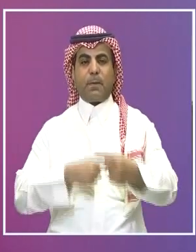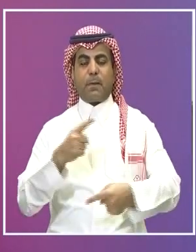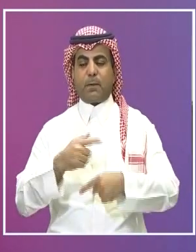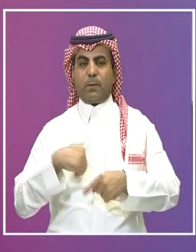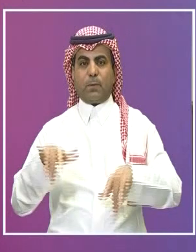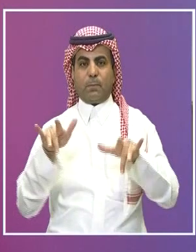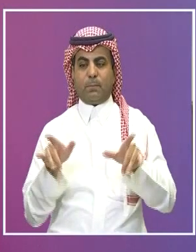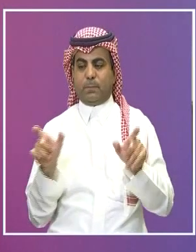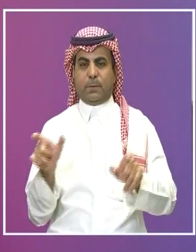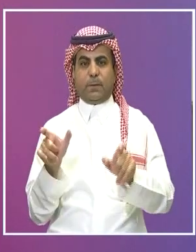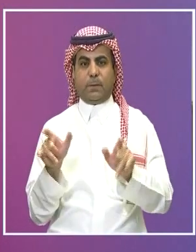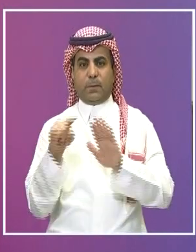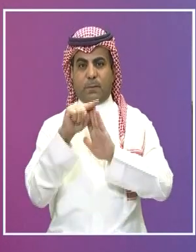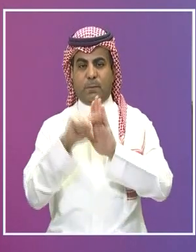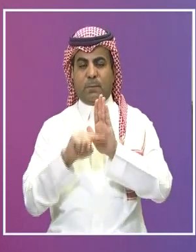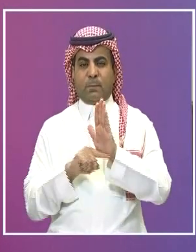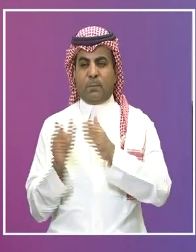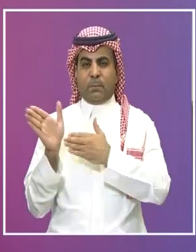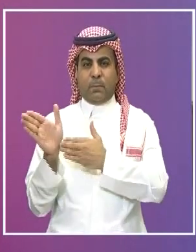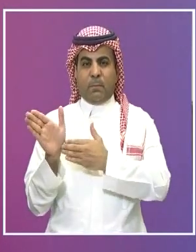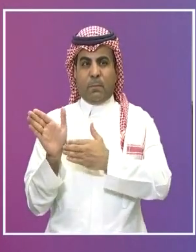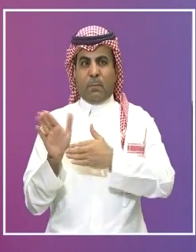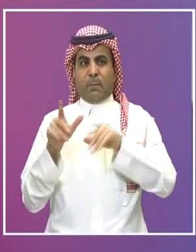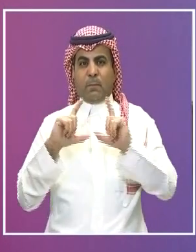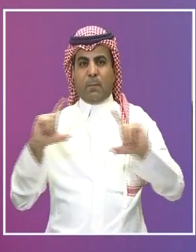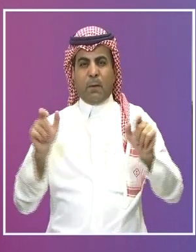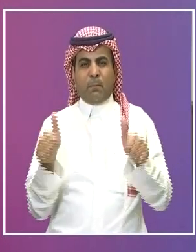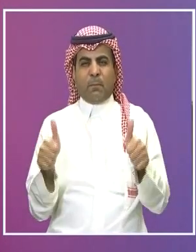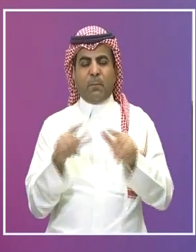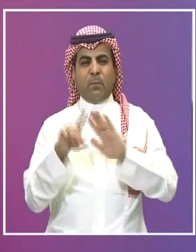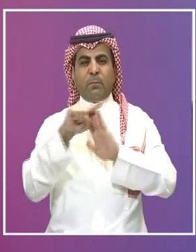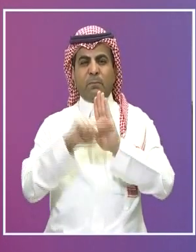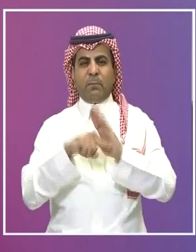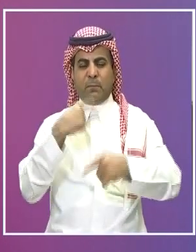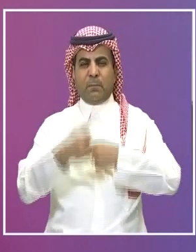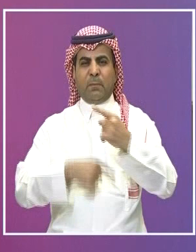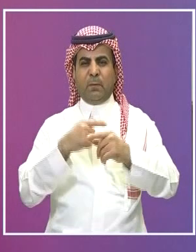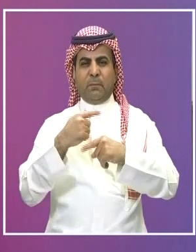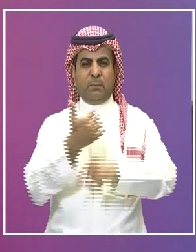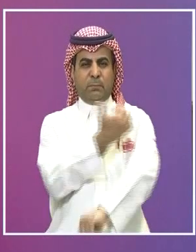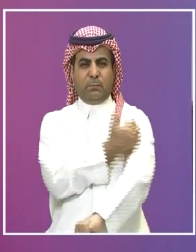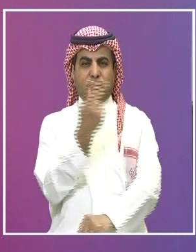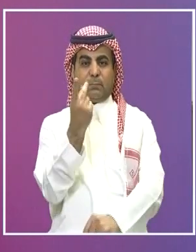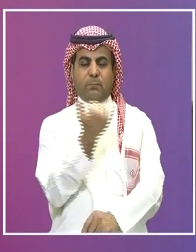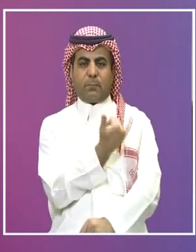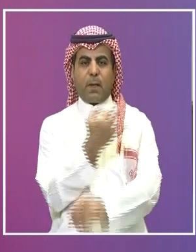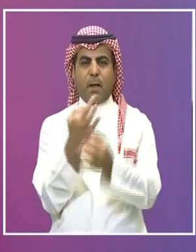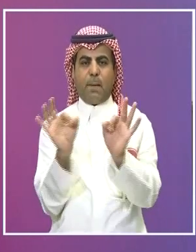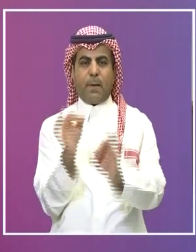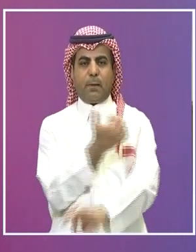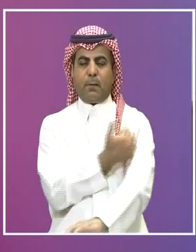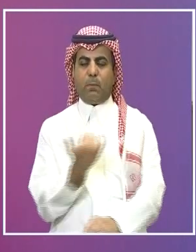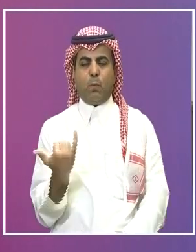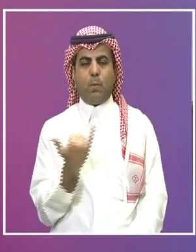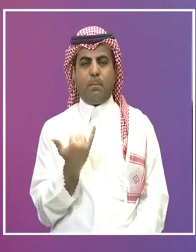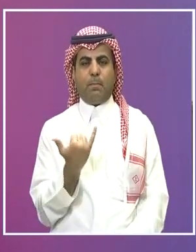بتقيدنا بالاحترازات الوبائية الملائمة لهذه المراحل من الجائحة، وإقبالنا الواعي على تلقي اللقاحات واستكمالها بالجرعتين، وهذه من